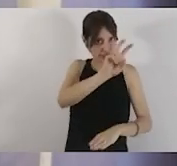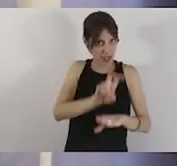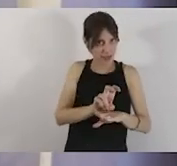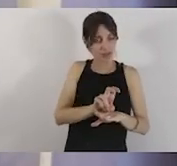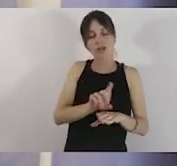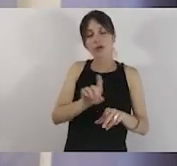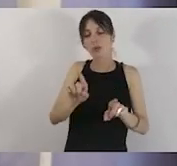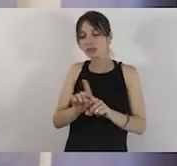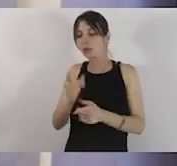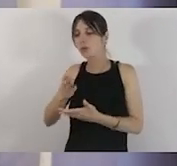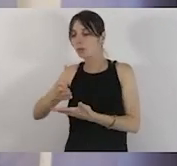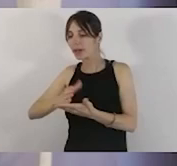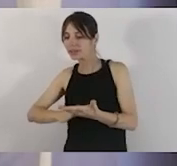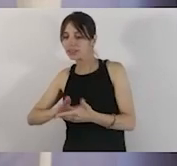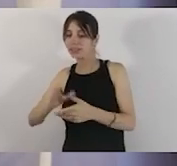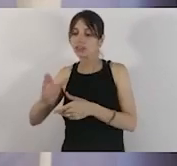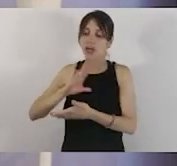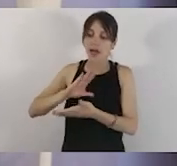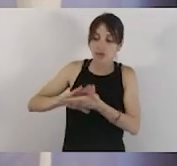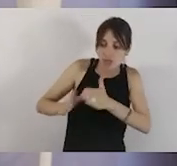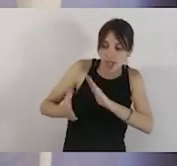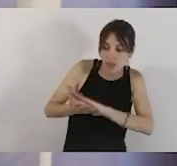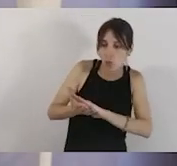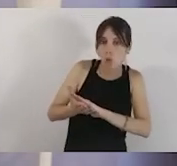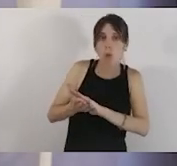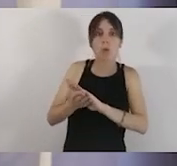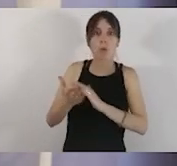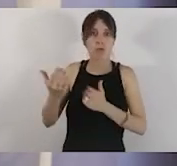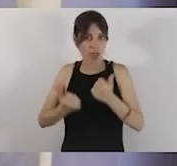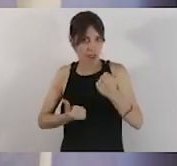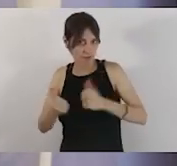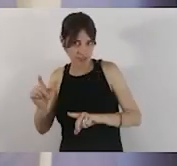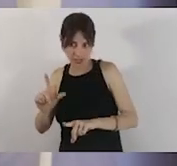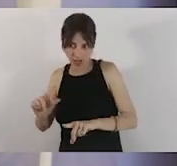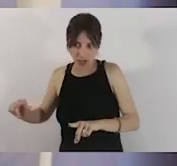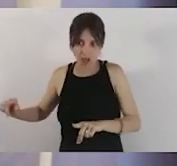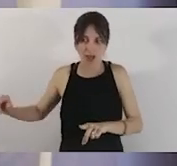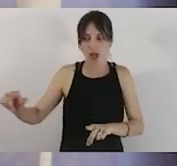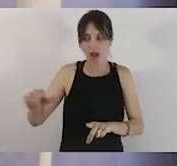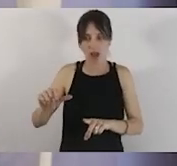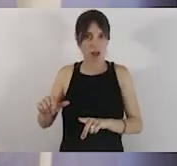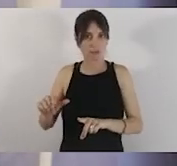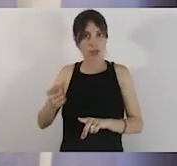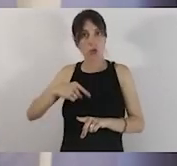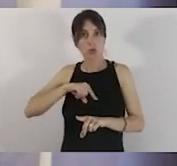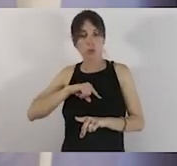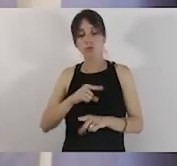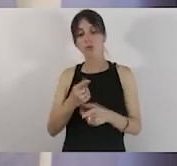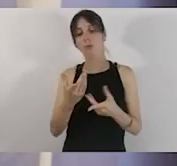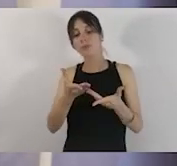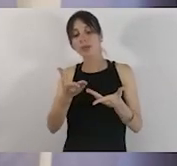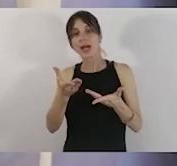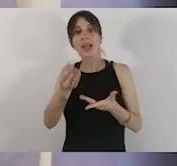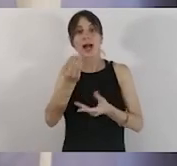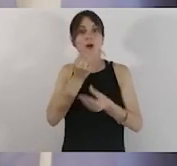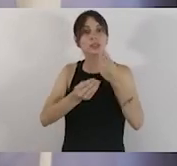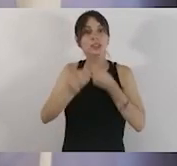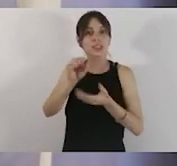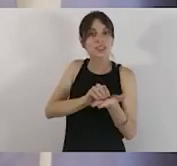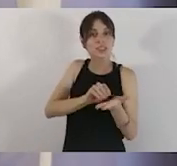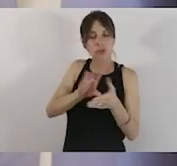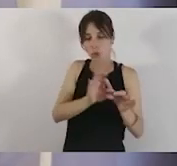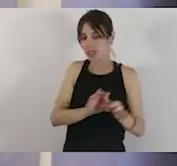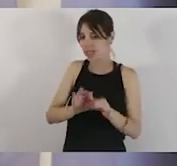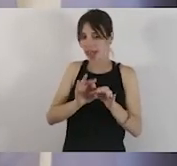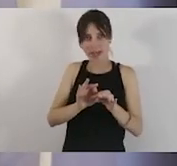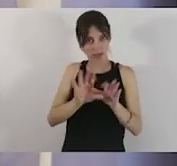associative et tertiaire. On va garder la cantine solidaire. Donc ça a été fait en début d'année. Marseille Habitat a désigné